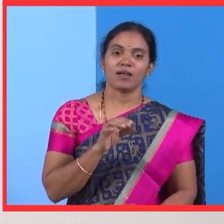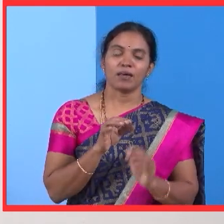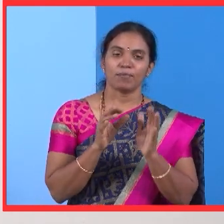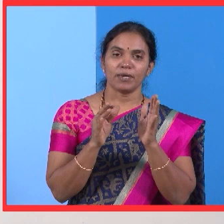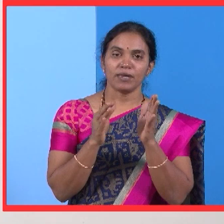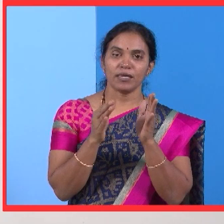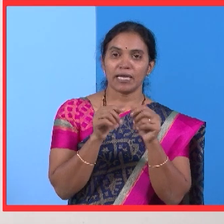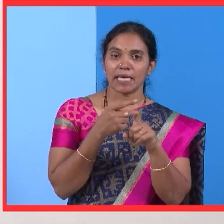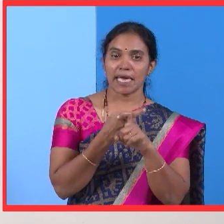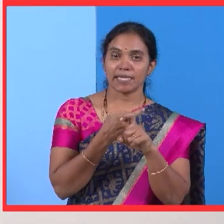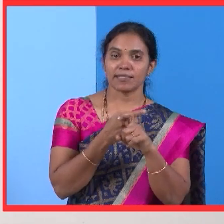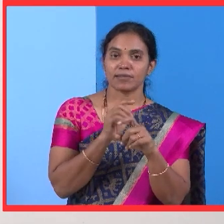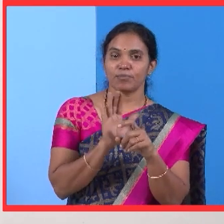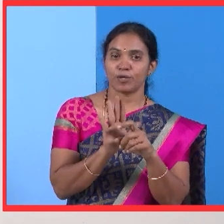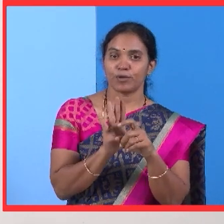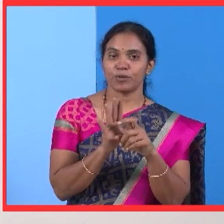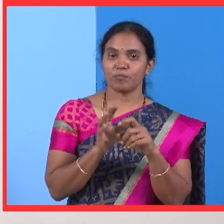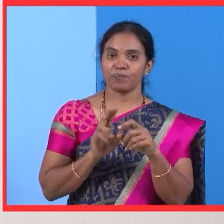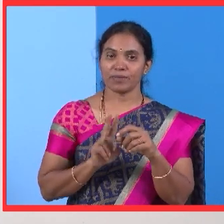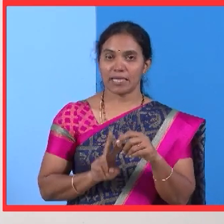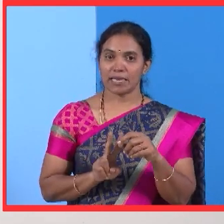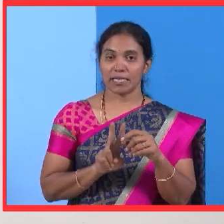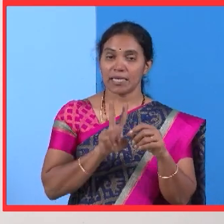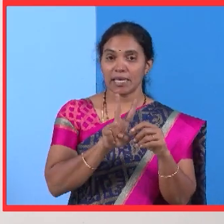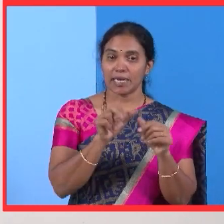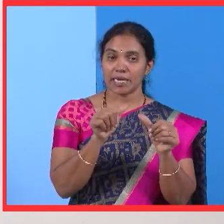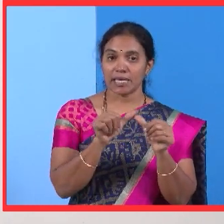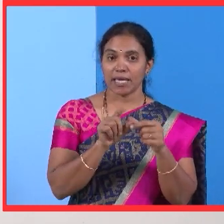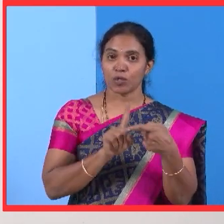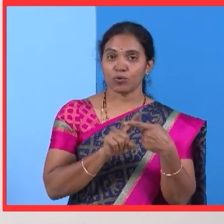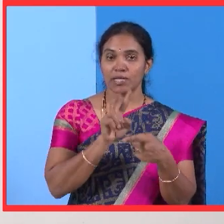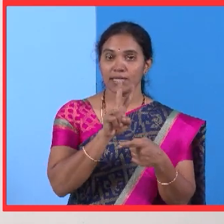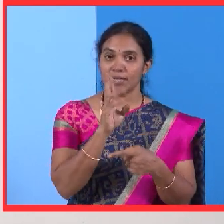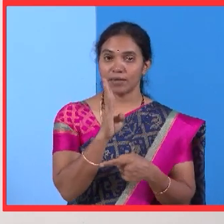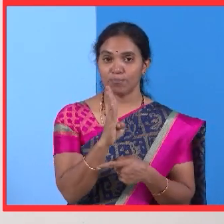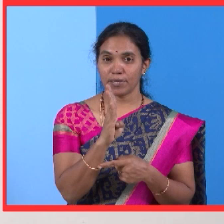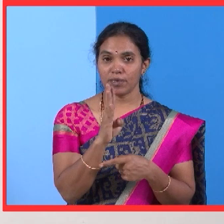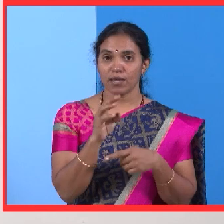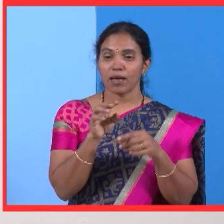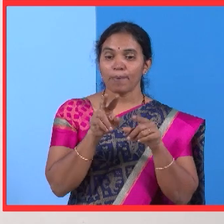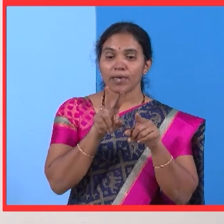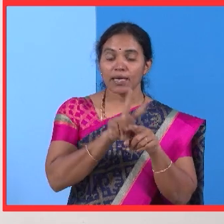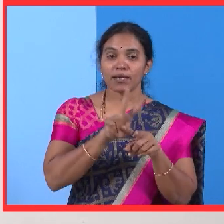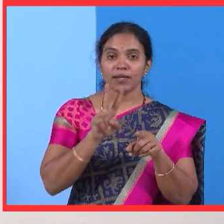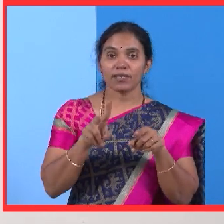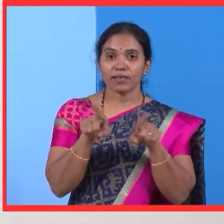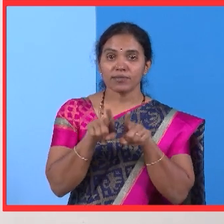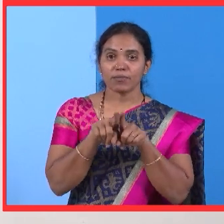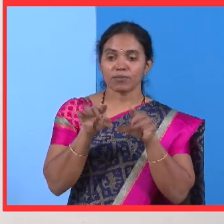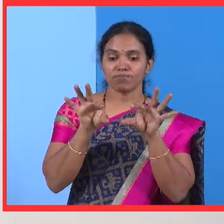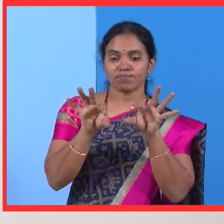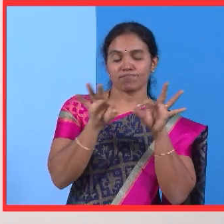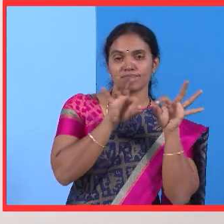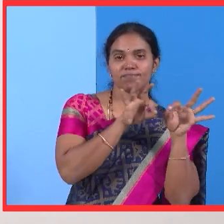எக்ஸ் ஆயத்தொலையில் உள்ள தொகுதியில் ரெண்டுங்கிறது பொதுக்காரணி, ஆகவே அந்த ரெண்டை வெளியில் எடுக்கலை. அதை வெளியில் எடுக்கிறதுக்காக நம்ம